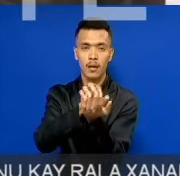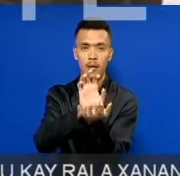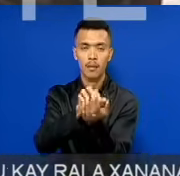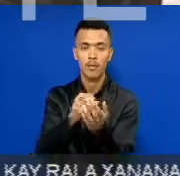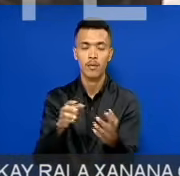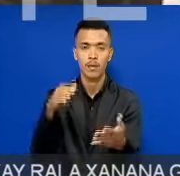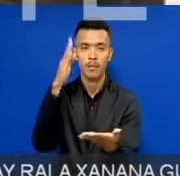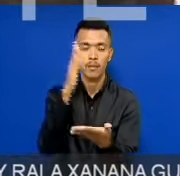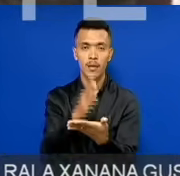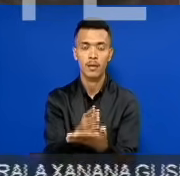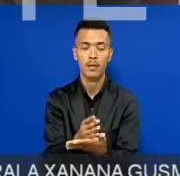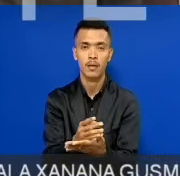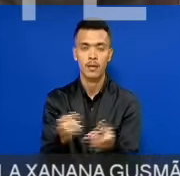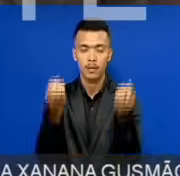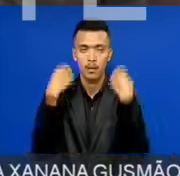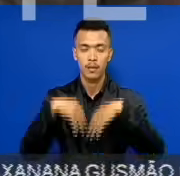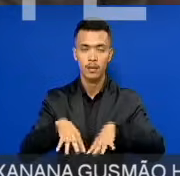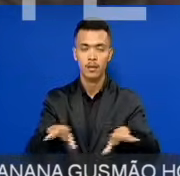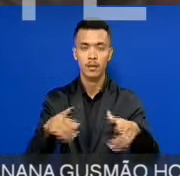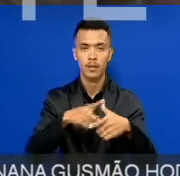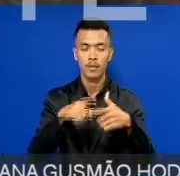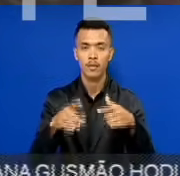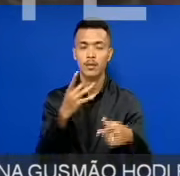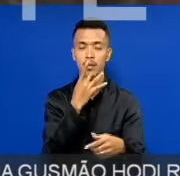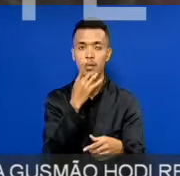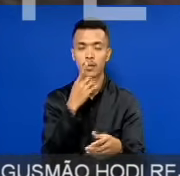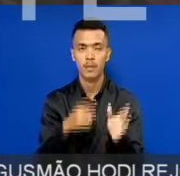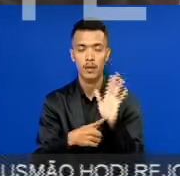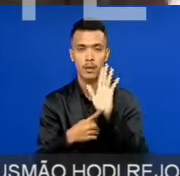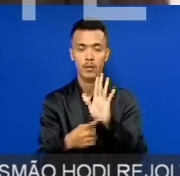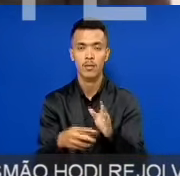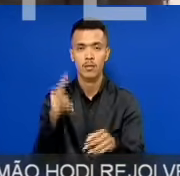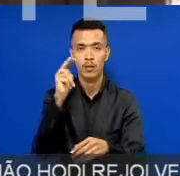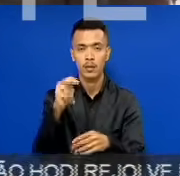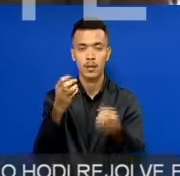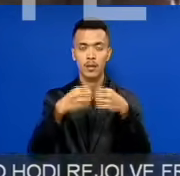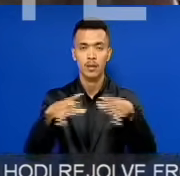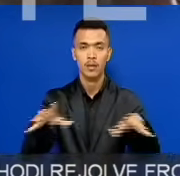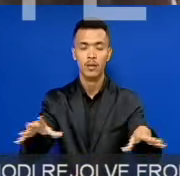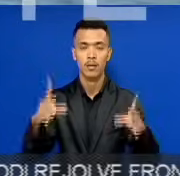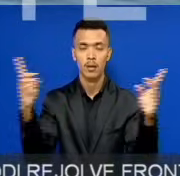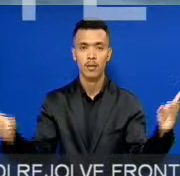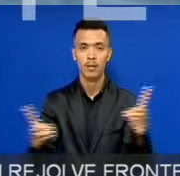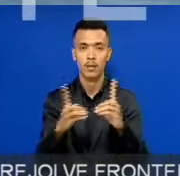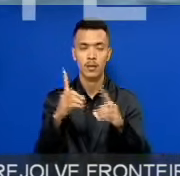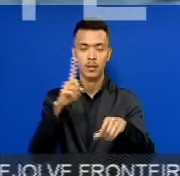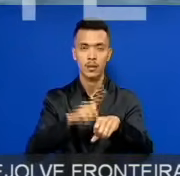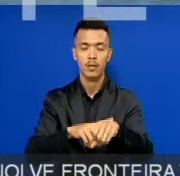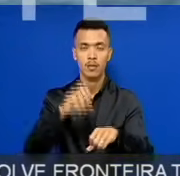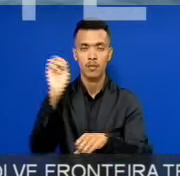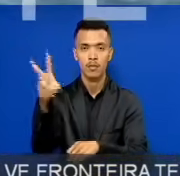tasik lara dia pois lampradit mas amai lampradit ma musa amai antau nya lakon tia kontesene ya tukusanulu resin rua.